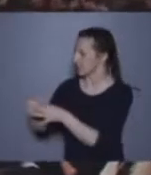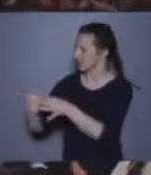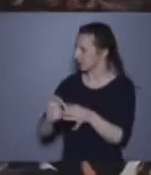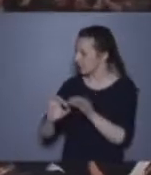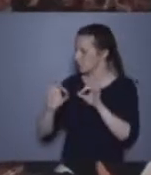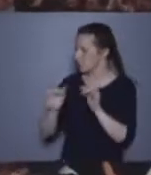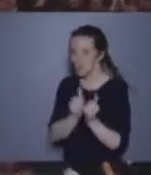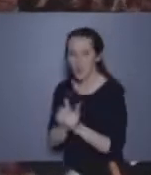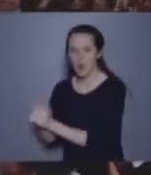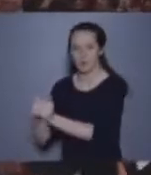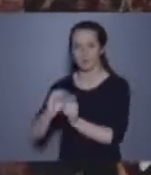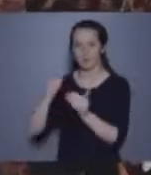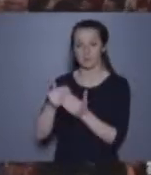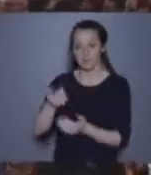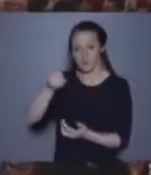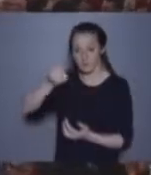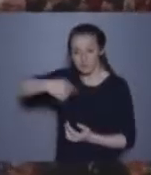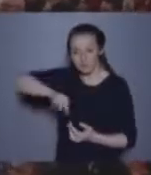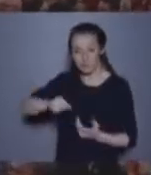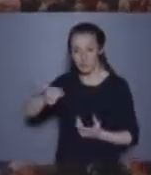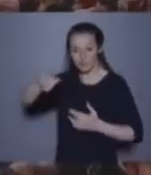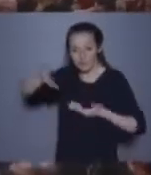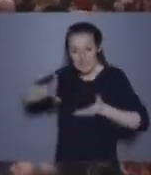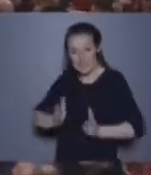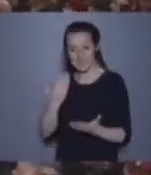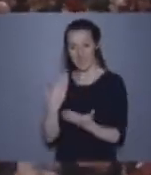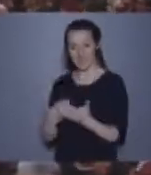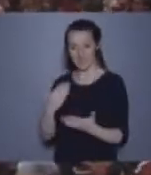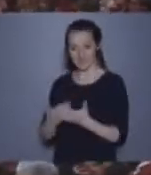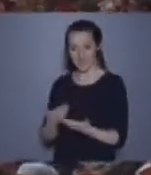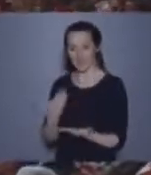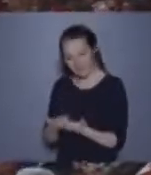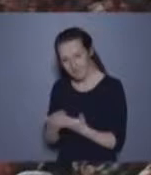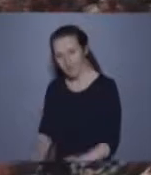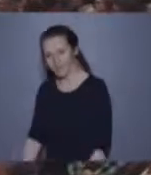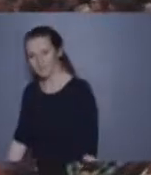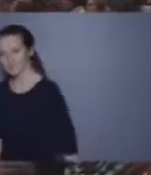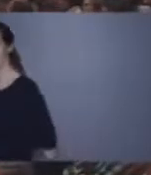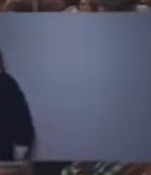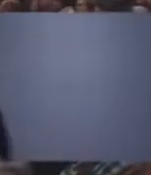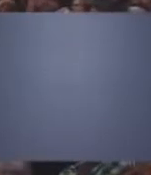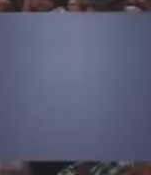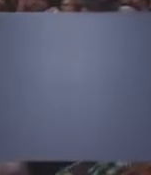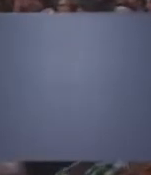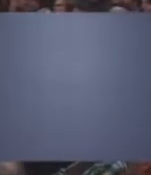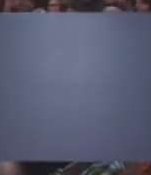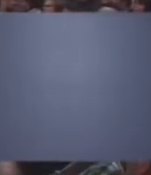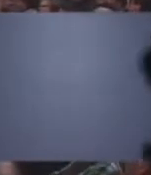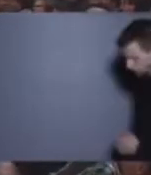elle. Et c'est pourquoi on a choisi ceci qui représente l'harmonie.